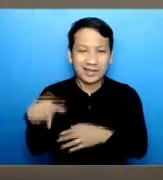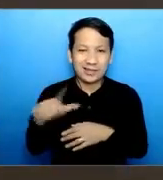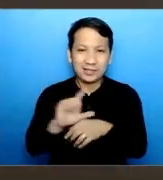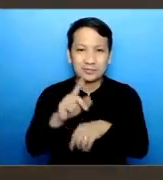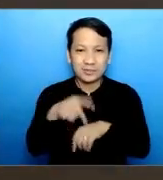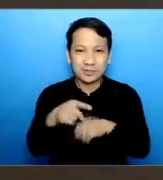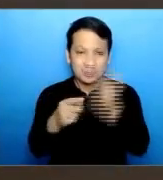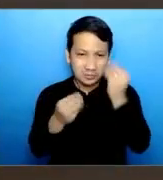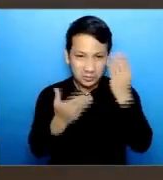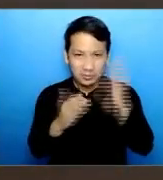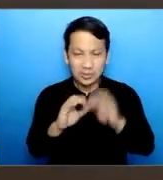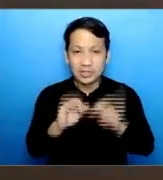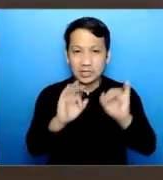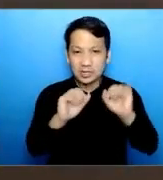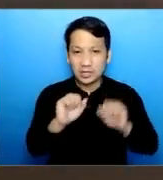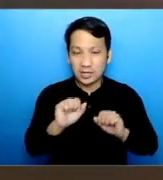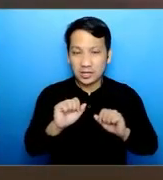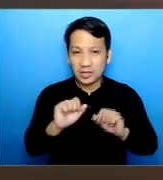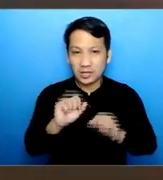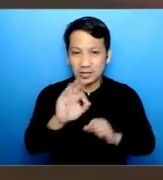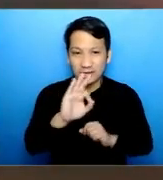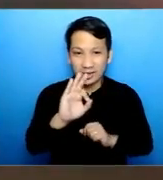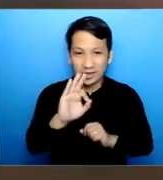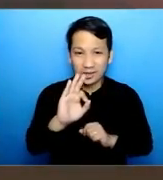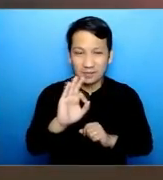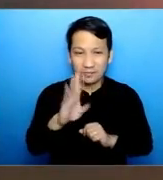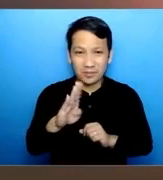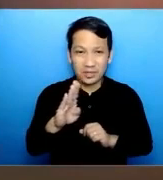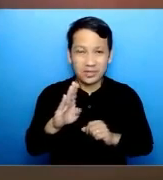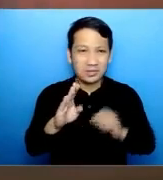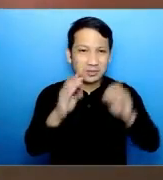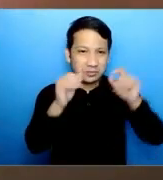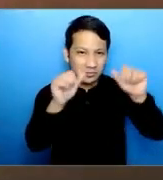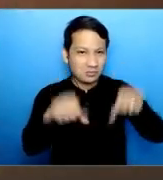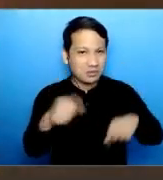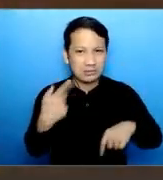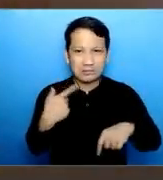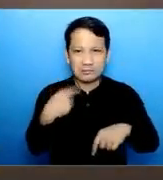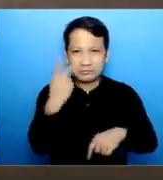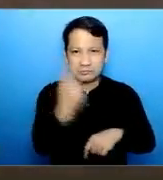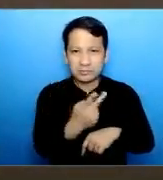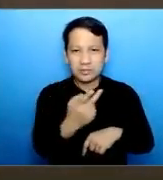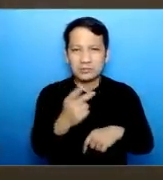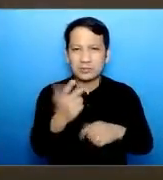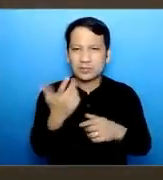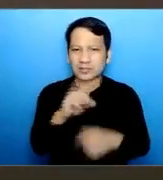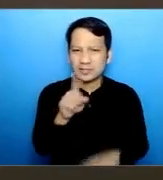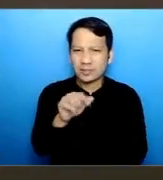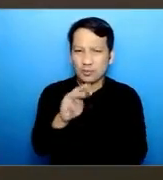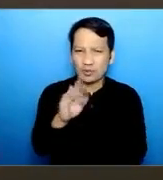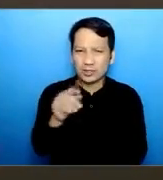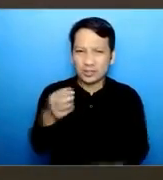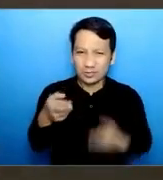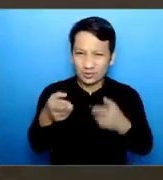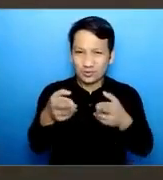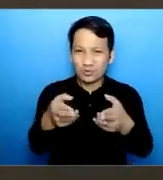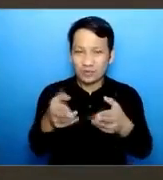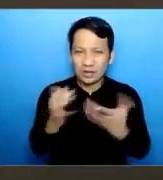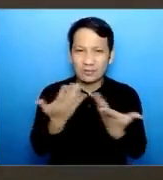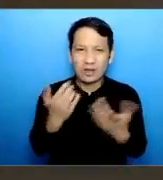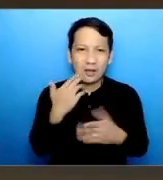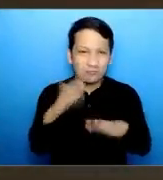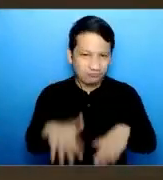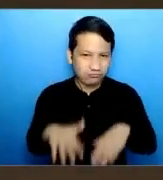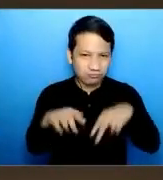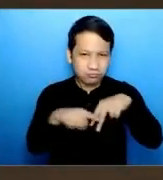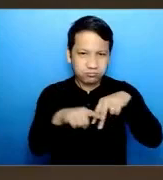Piñas LGU pasado alas 6 kagabi, makikitang hindi madadaanan ang Zapote Junction. Gutter deep naman ang baha sa